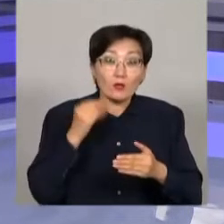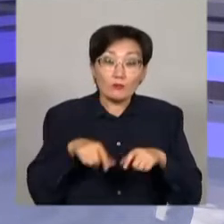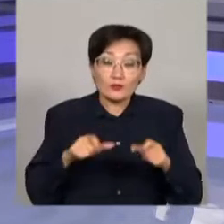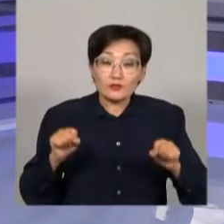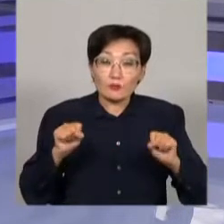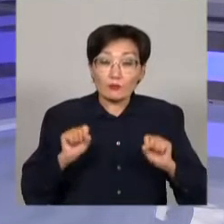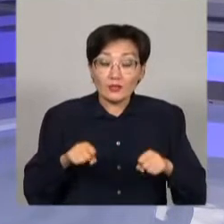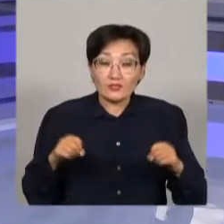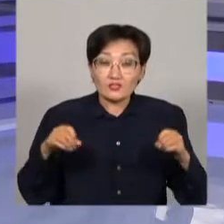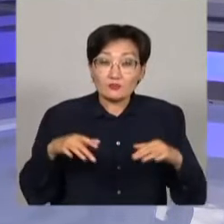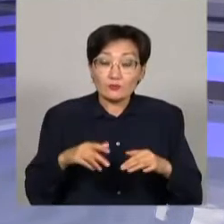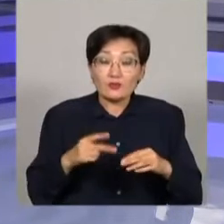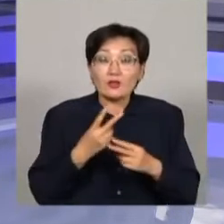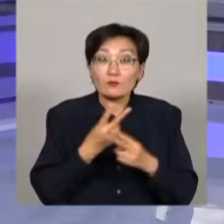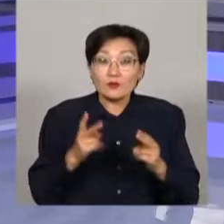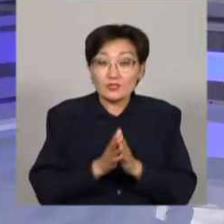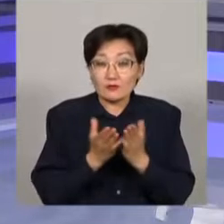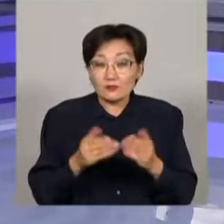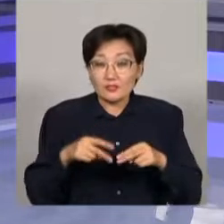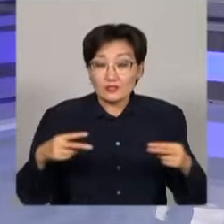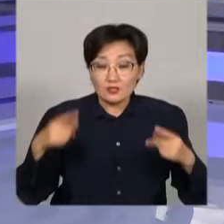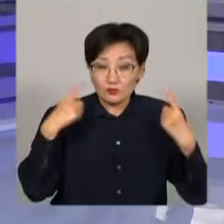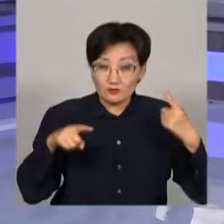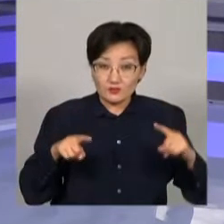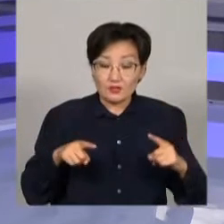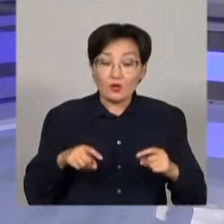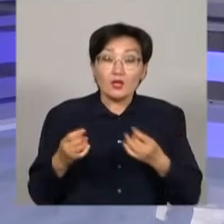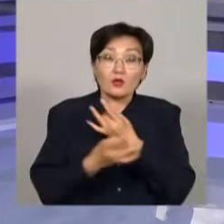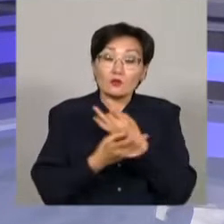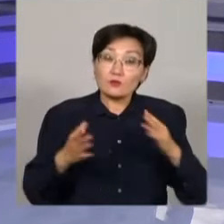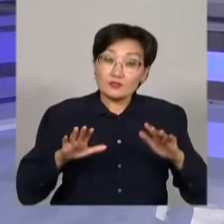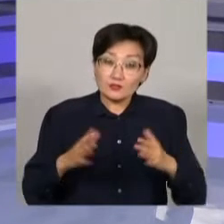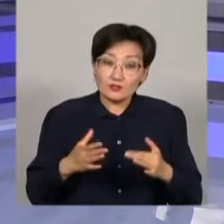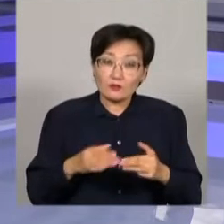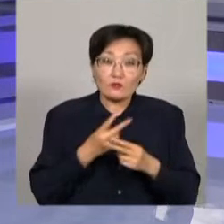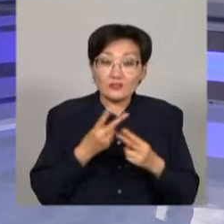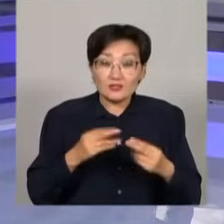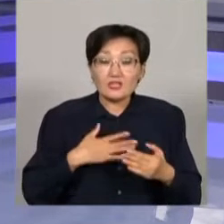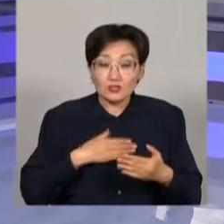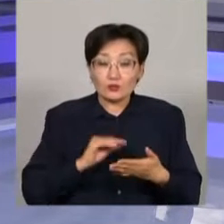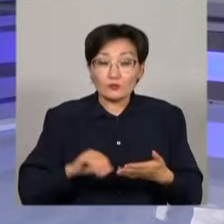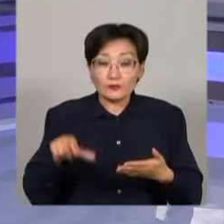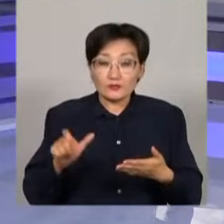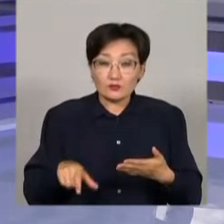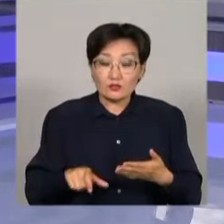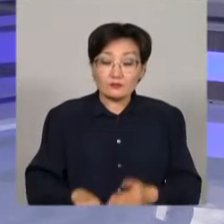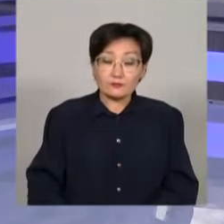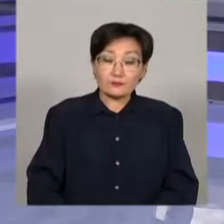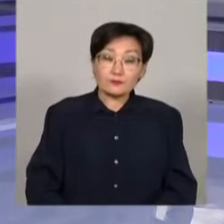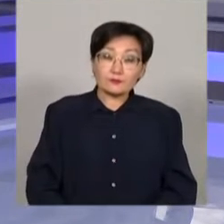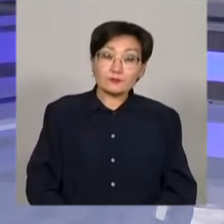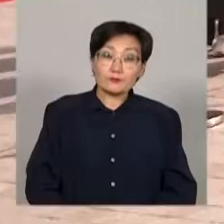могли окунуться в мир книг и литературного творчества. Культурное событие не пропустила и моя коллега Айдана Нураш.